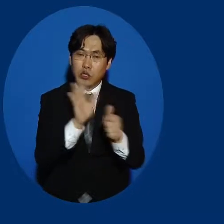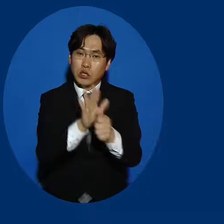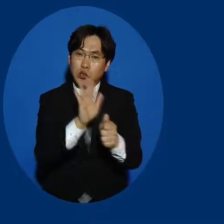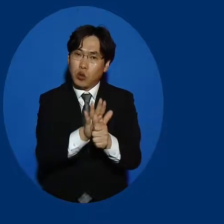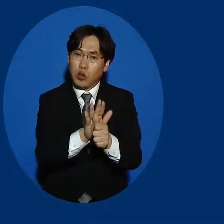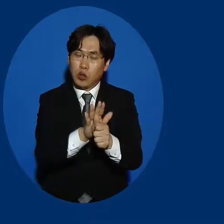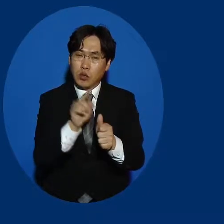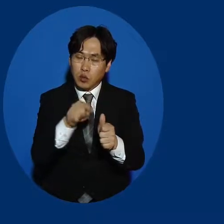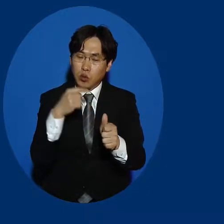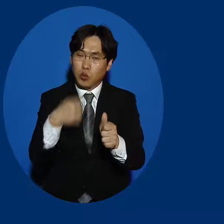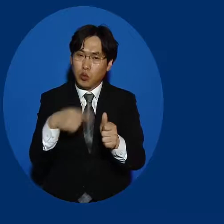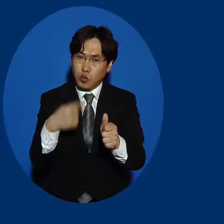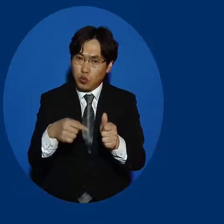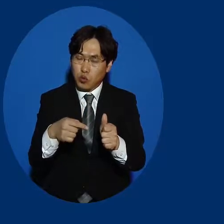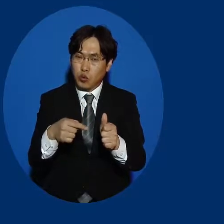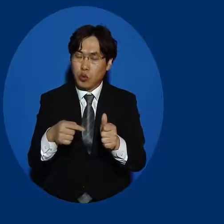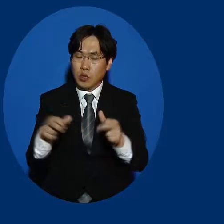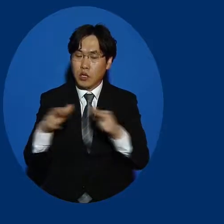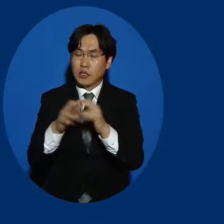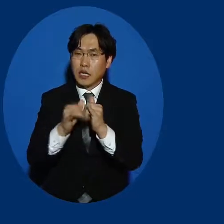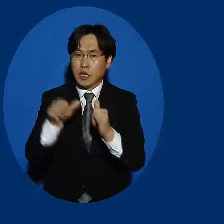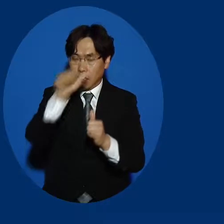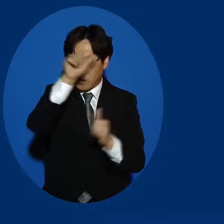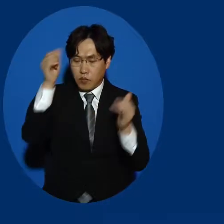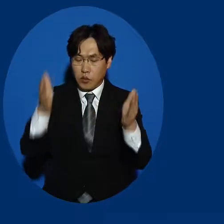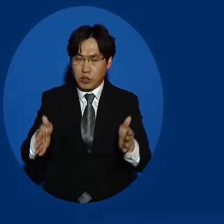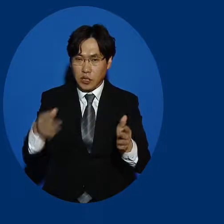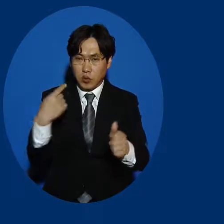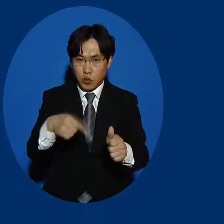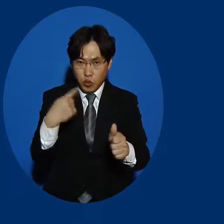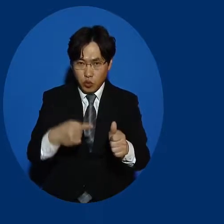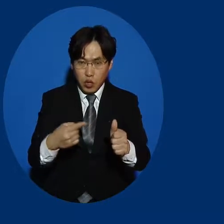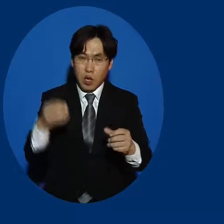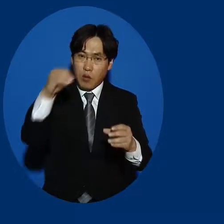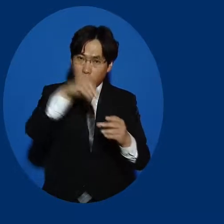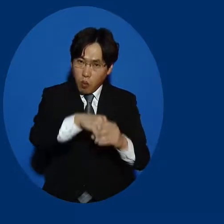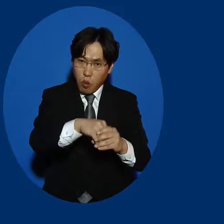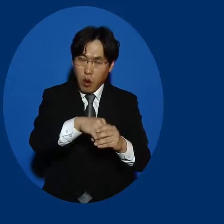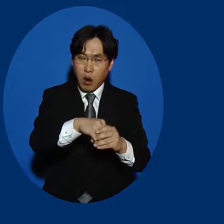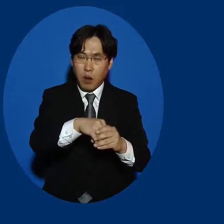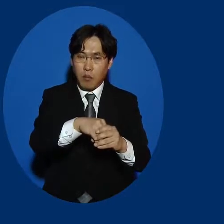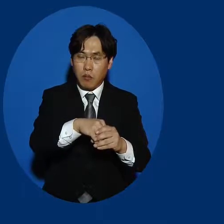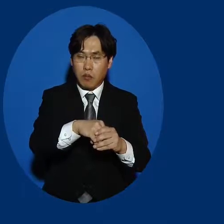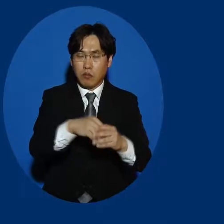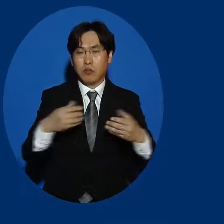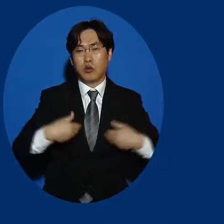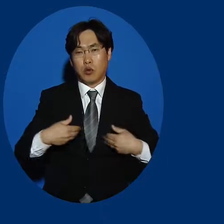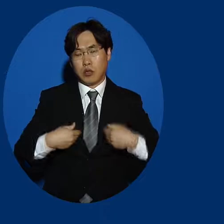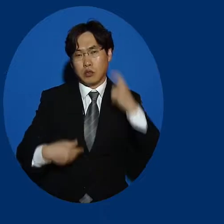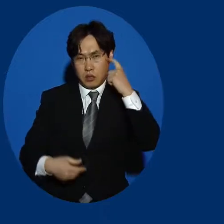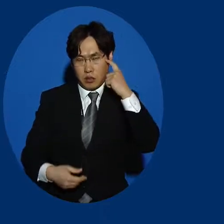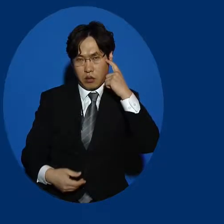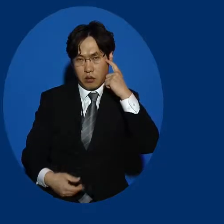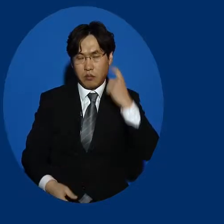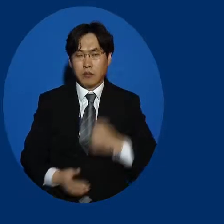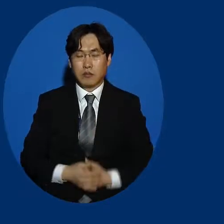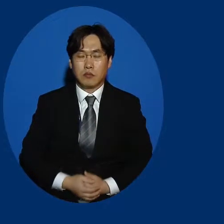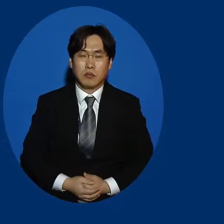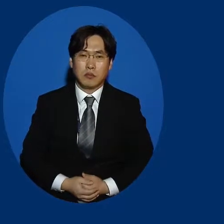역시 우리가 장애인 평생교육 분야에서 다루어야 할 주제가 아닌가 생각이 됩니다.